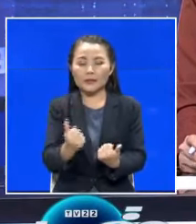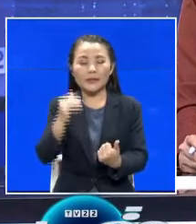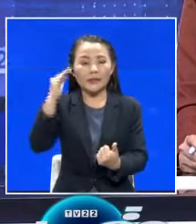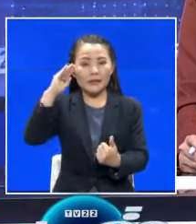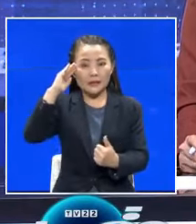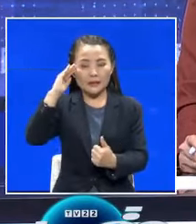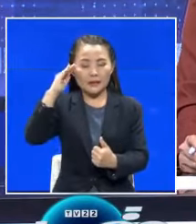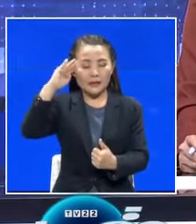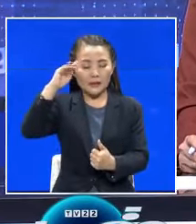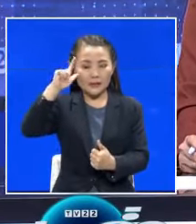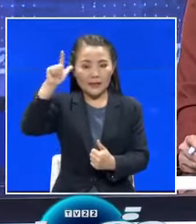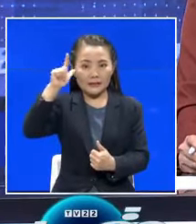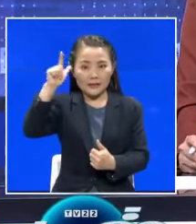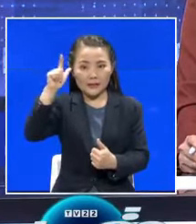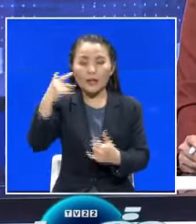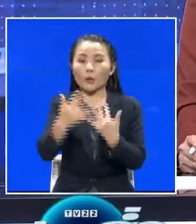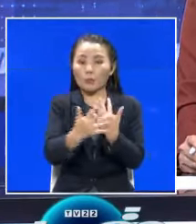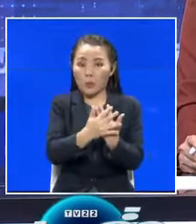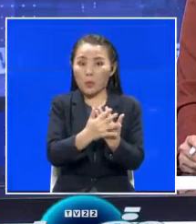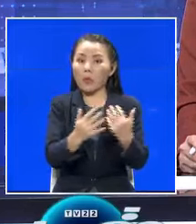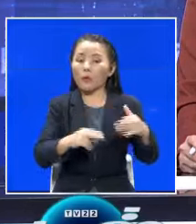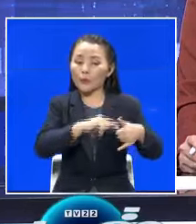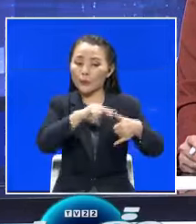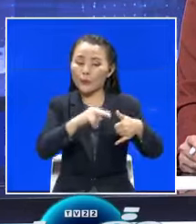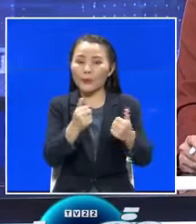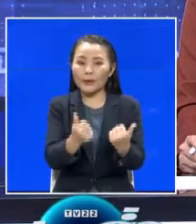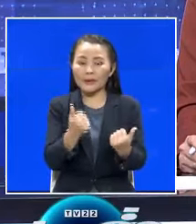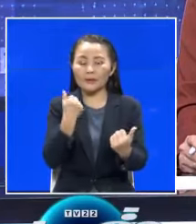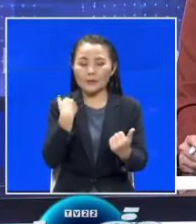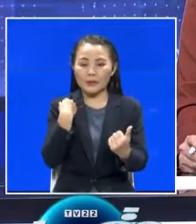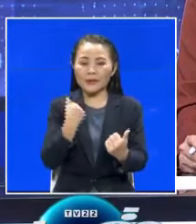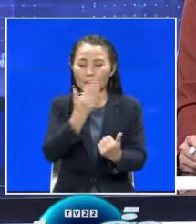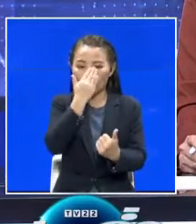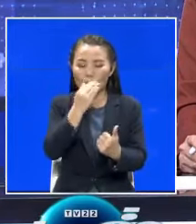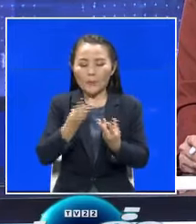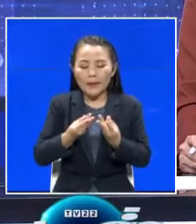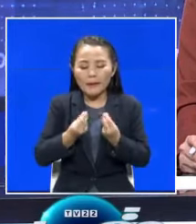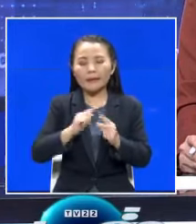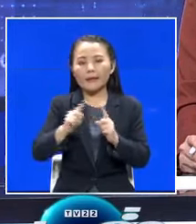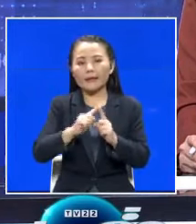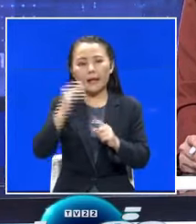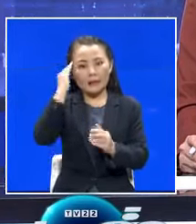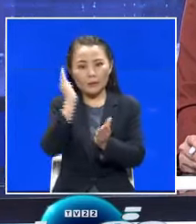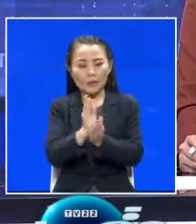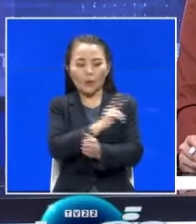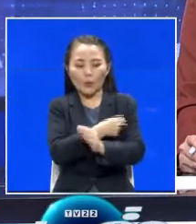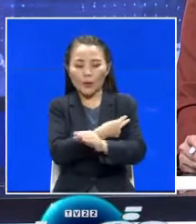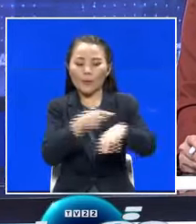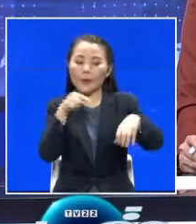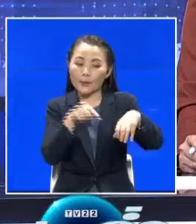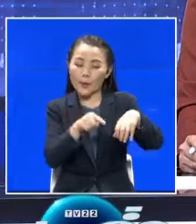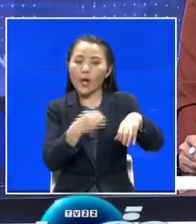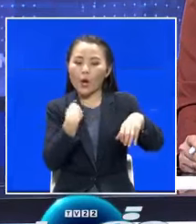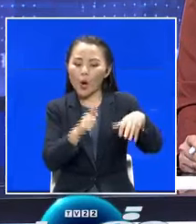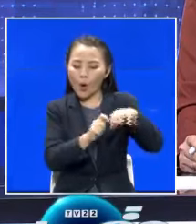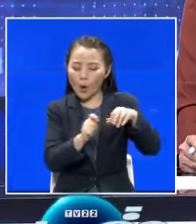ถูกจองจำอยู่เดี๋ยวเรามีรายละเอียดทั้งหมดเลยค่ะตั้งแต่รถเนี่ยขับออกจากโรงพยาบาลตำรวจนะจนกระทั่ง